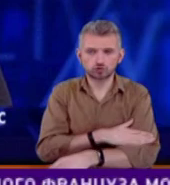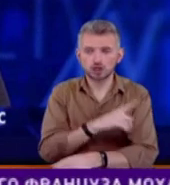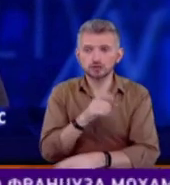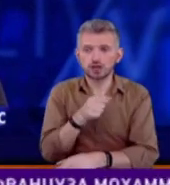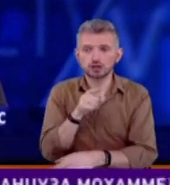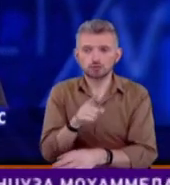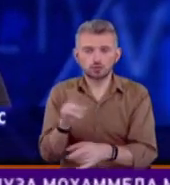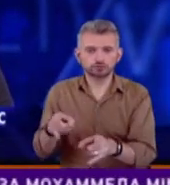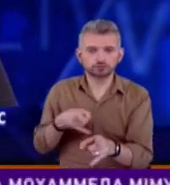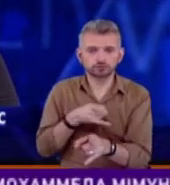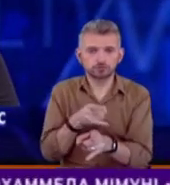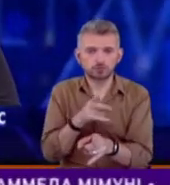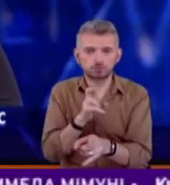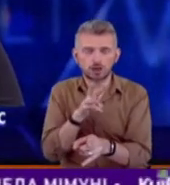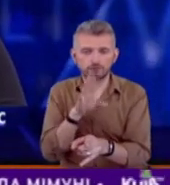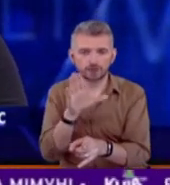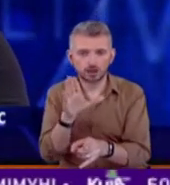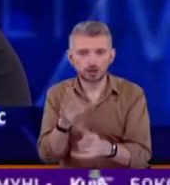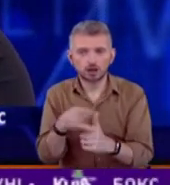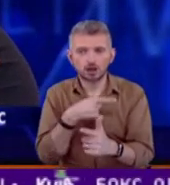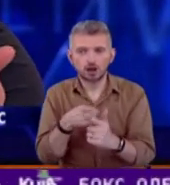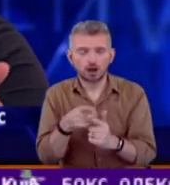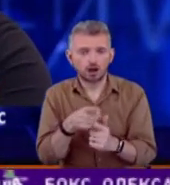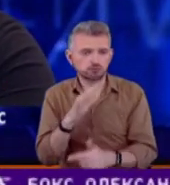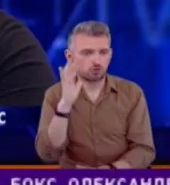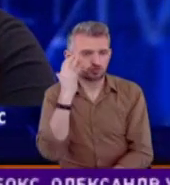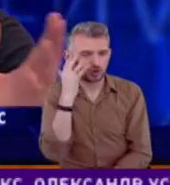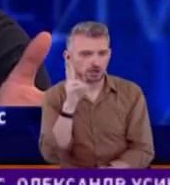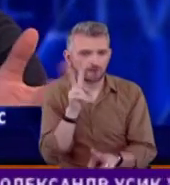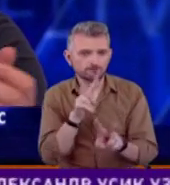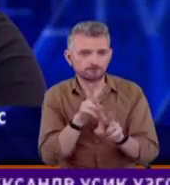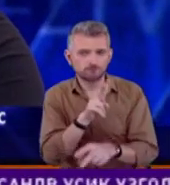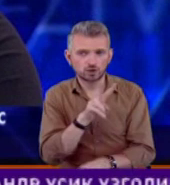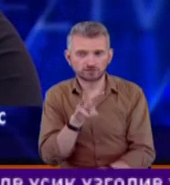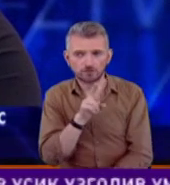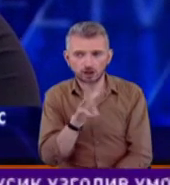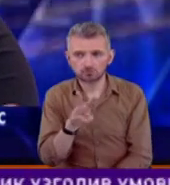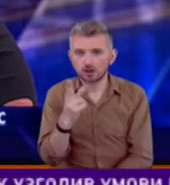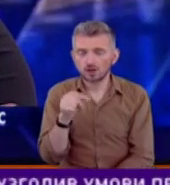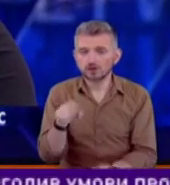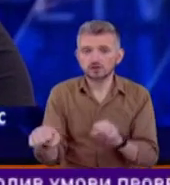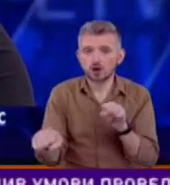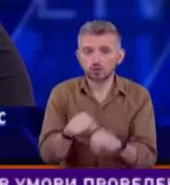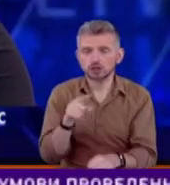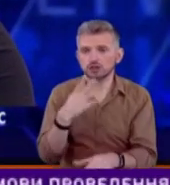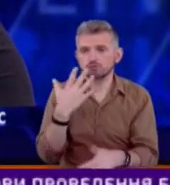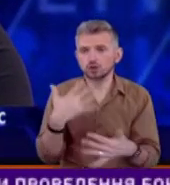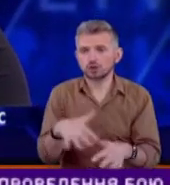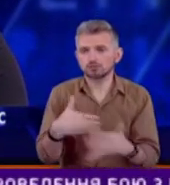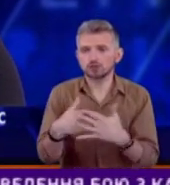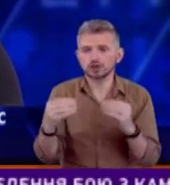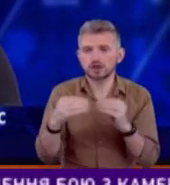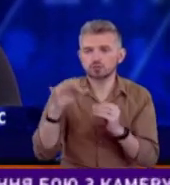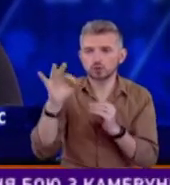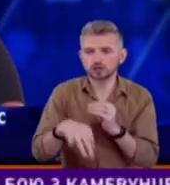может пристроиться BMW. Або черный Volkswagen Passat. Да, ты нарушил, сработали маячки. Скорее. И ты потерял примерно там, ну, процентов 10,